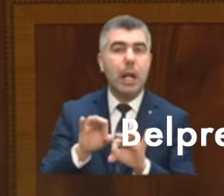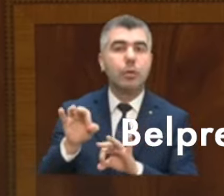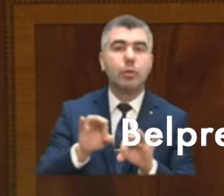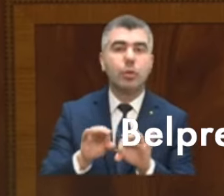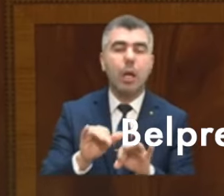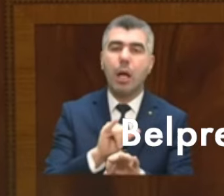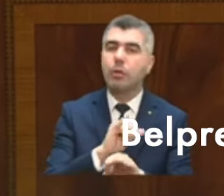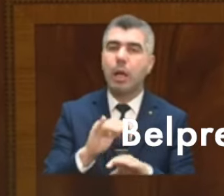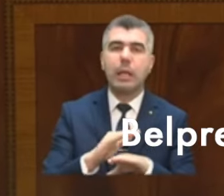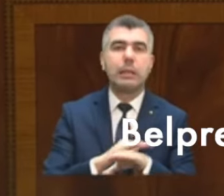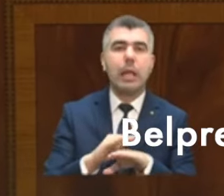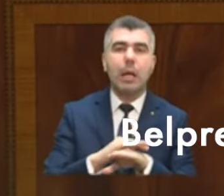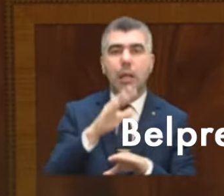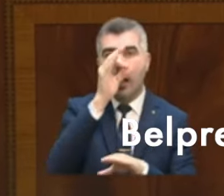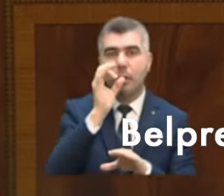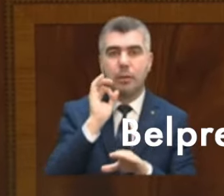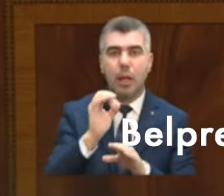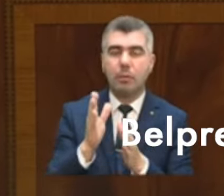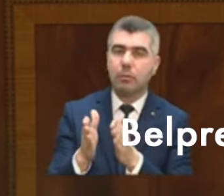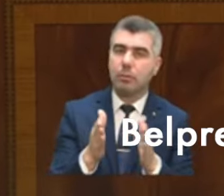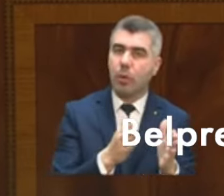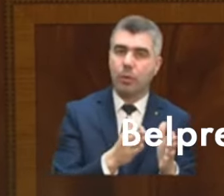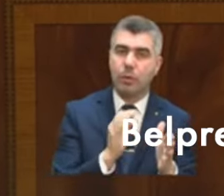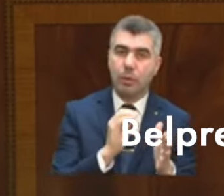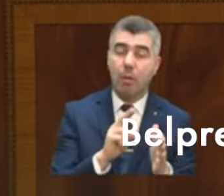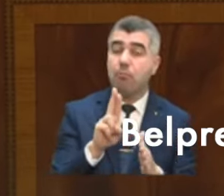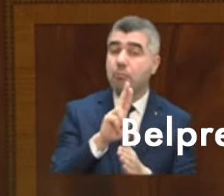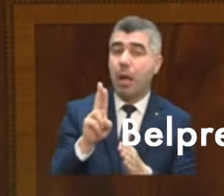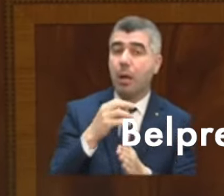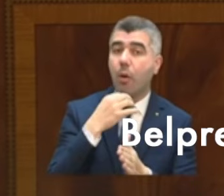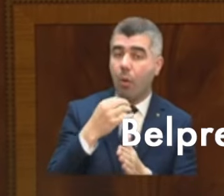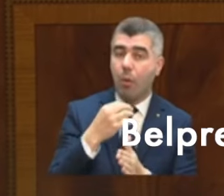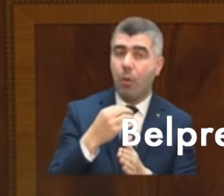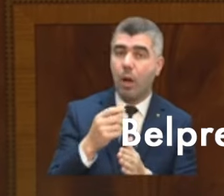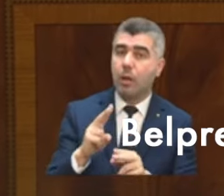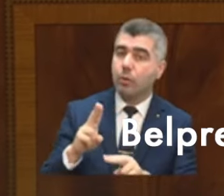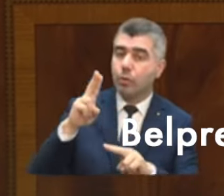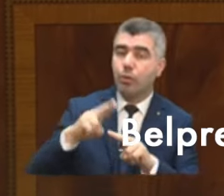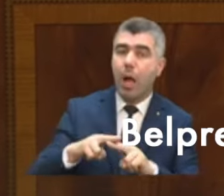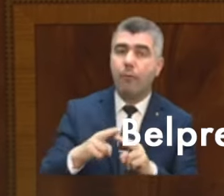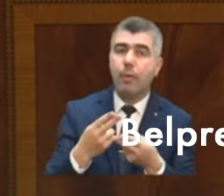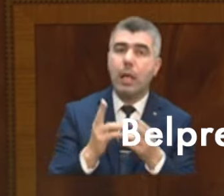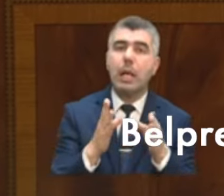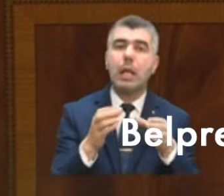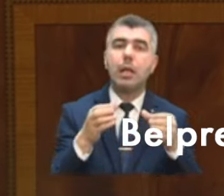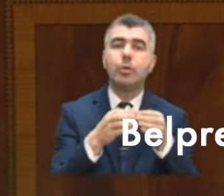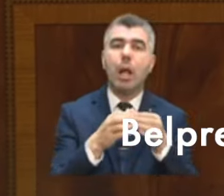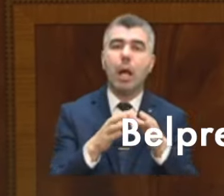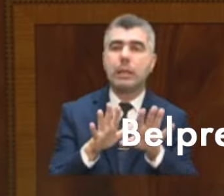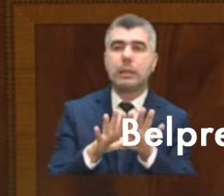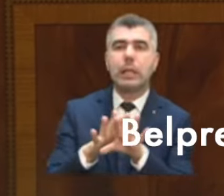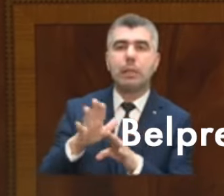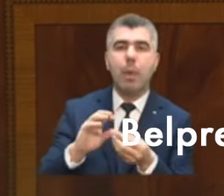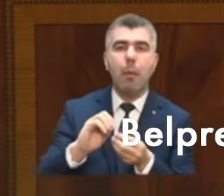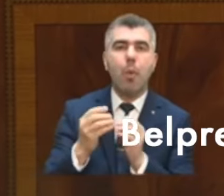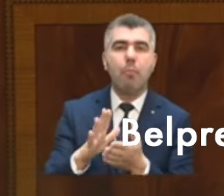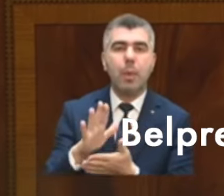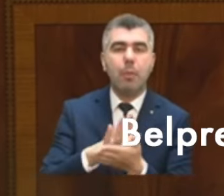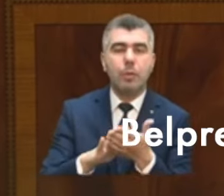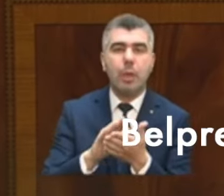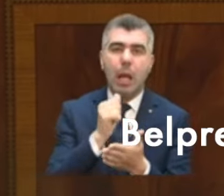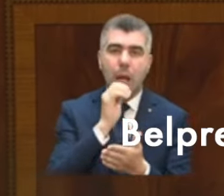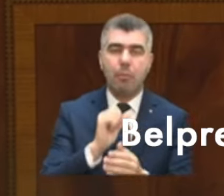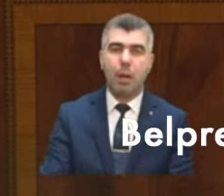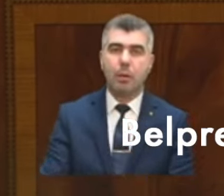يجب تسييسه خاصه وان جلالته هو الذي يراس لجان العمل المكلفه بتدبير اشكاليه الماء